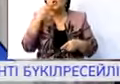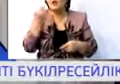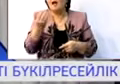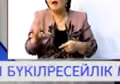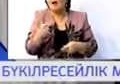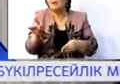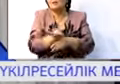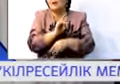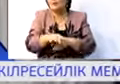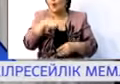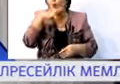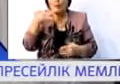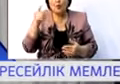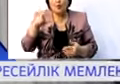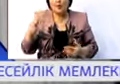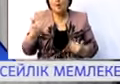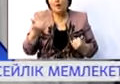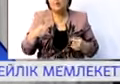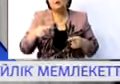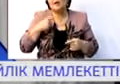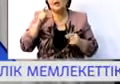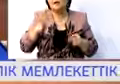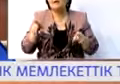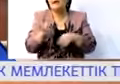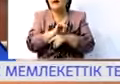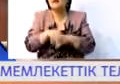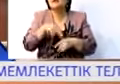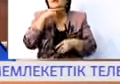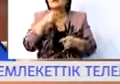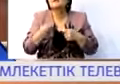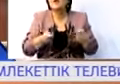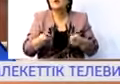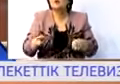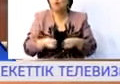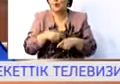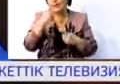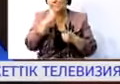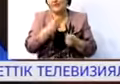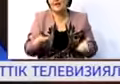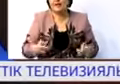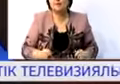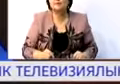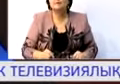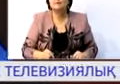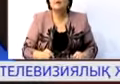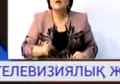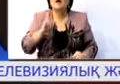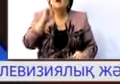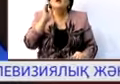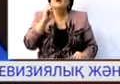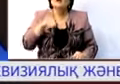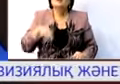ақша жымқыратындар көбейген. Бұл ретте мамандар тұрғындарға алаяқтардан сақ болу керек. Кент бойынша